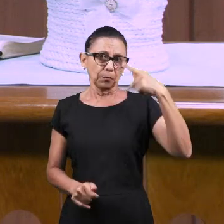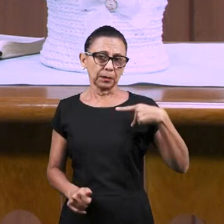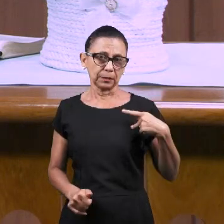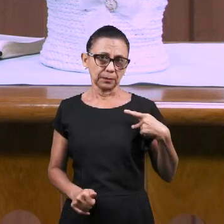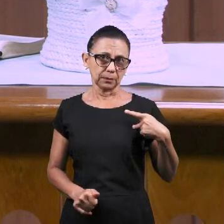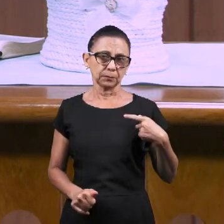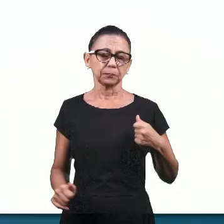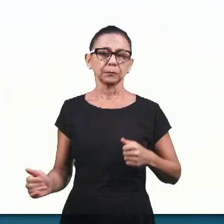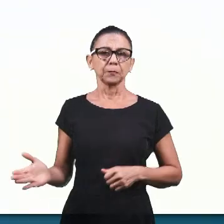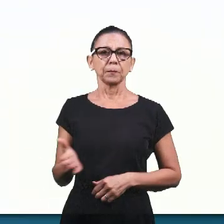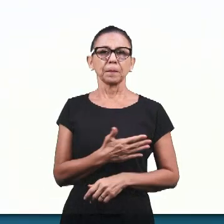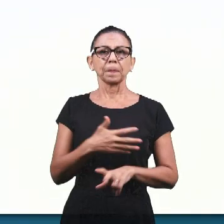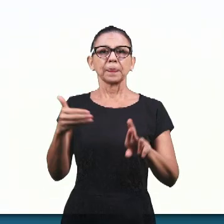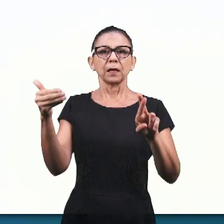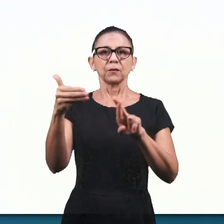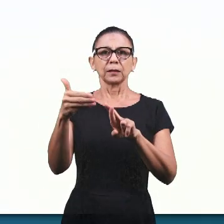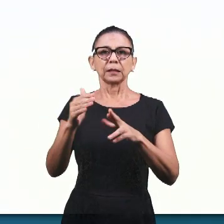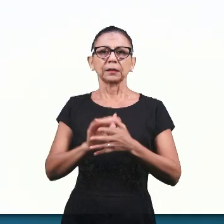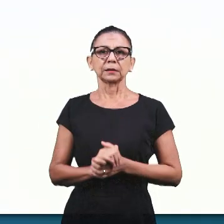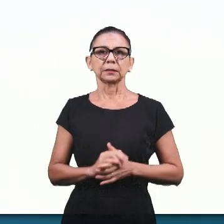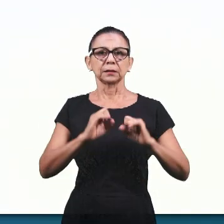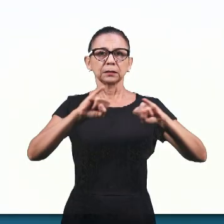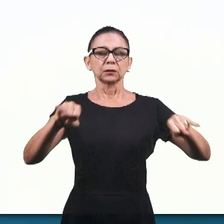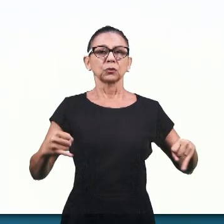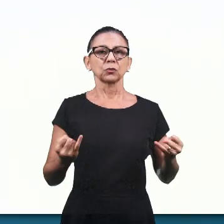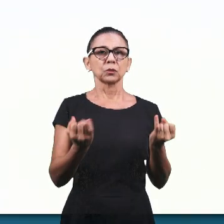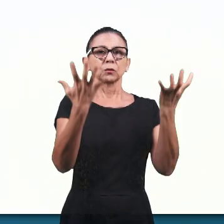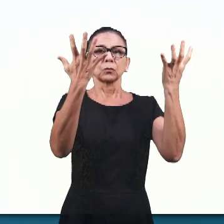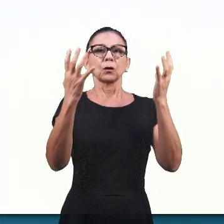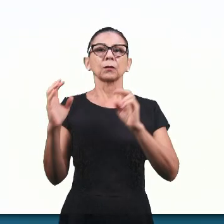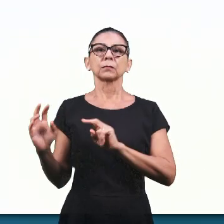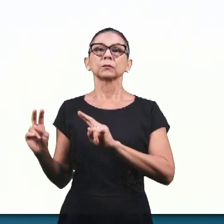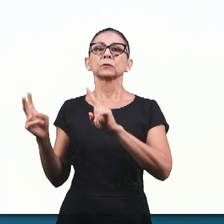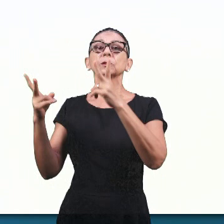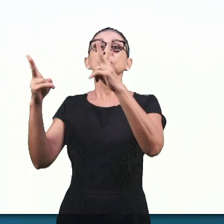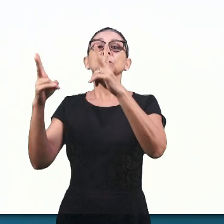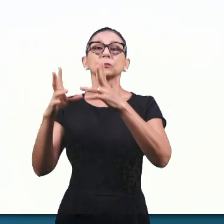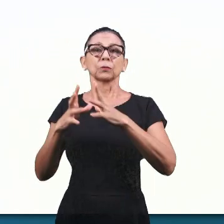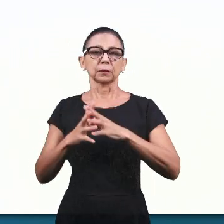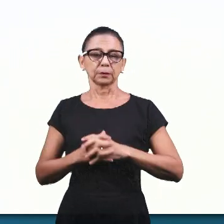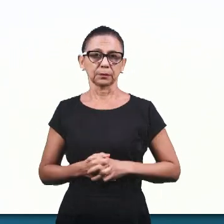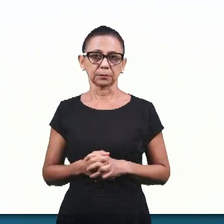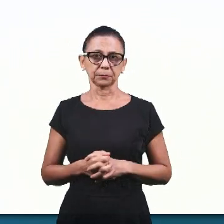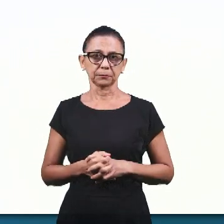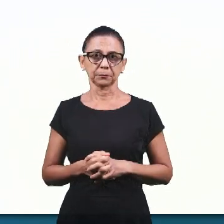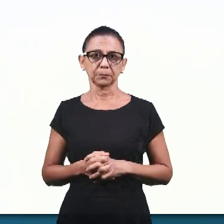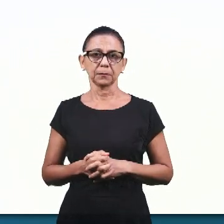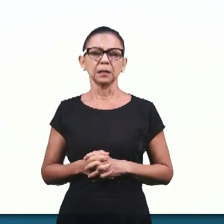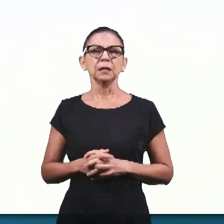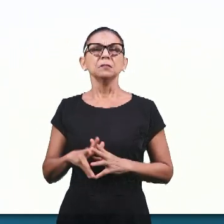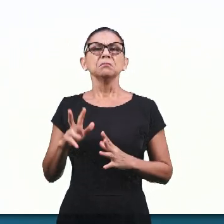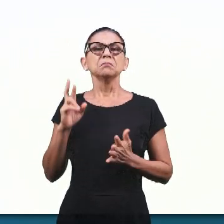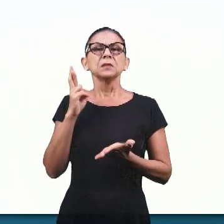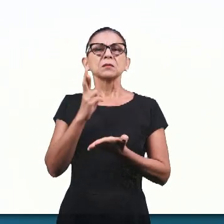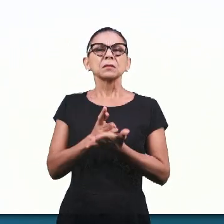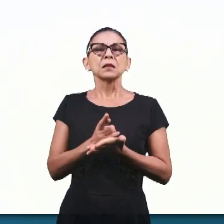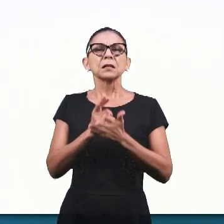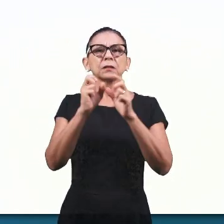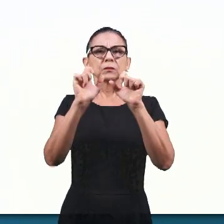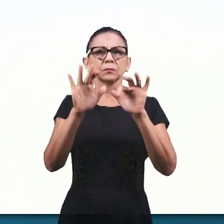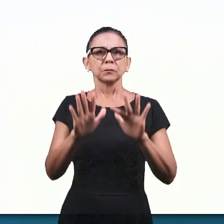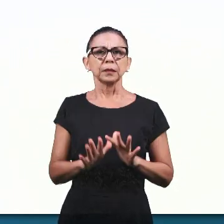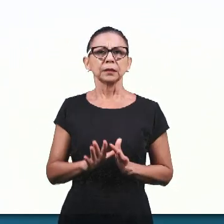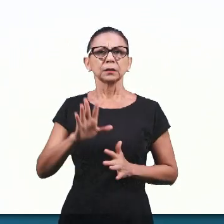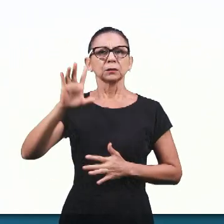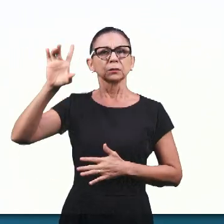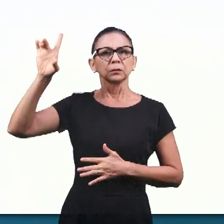En ayant comme référence la victoire sur Jéricho, quel est le bénéfice de la part de